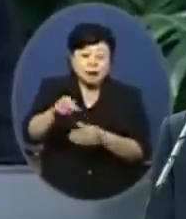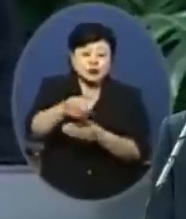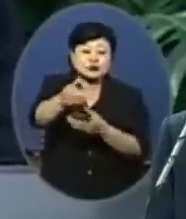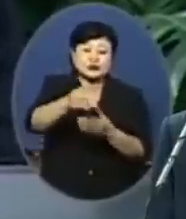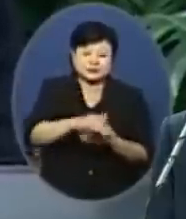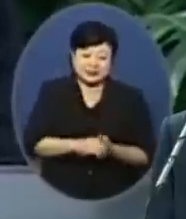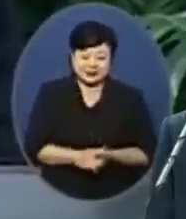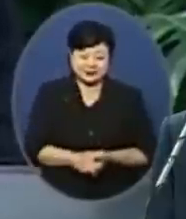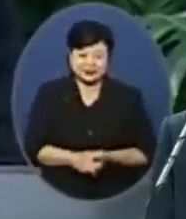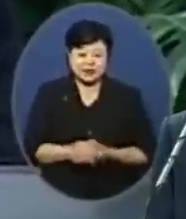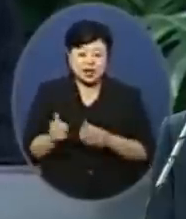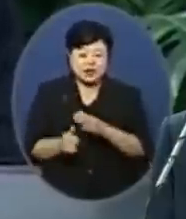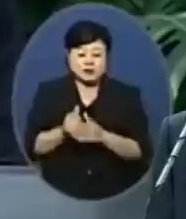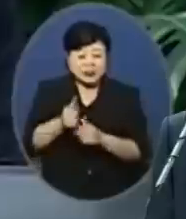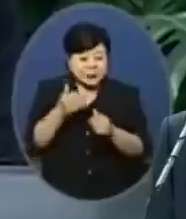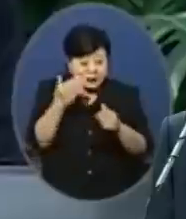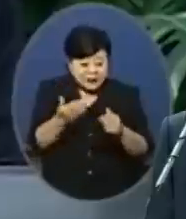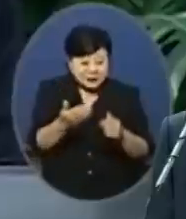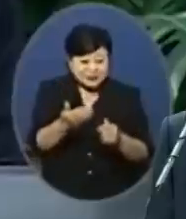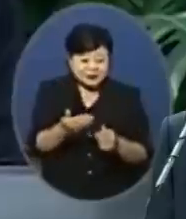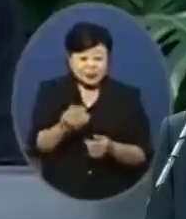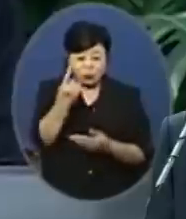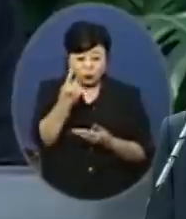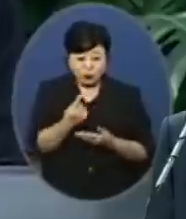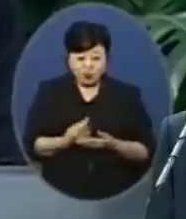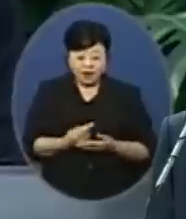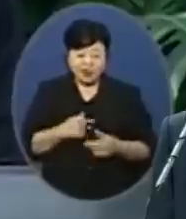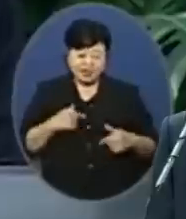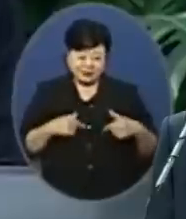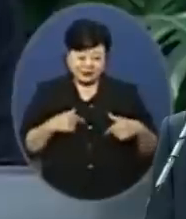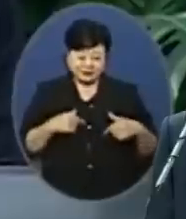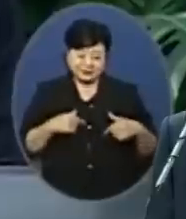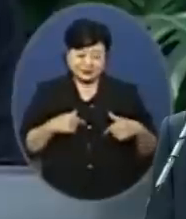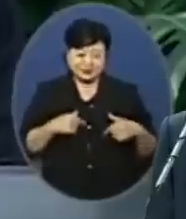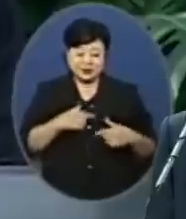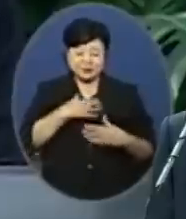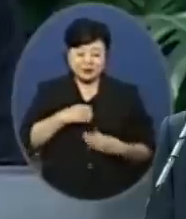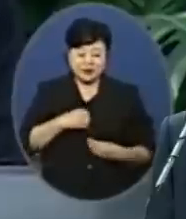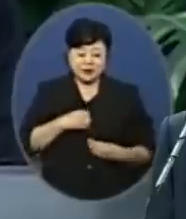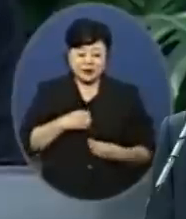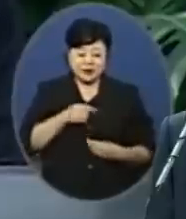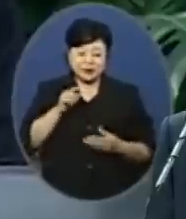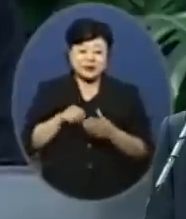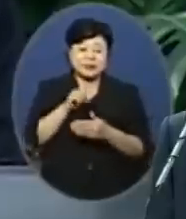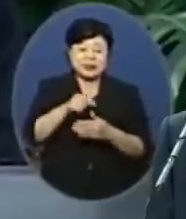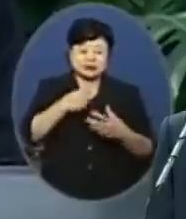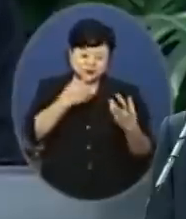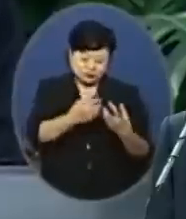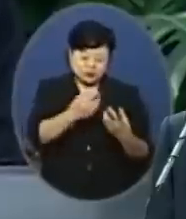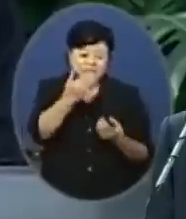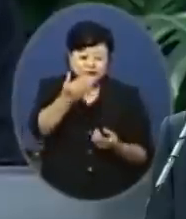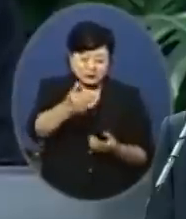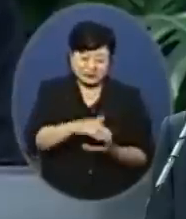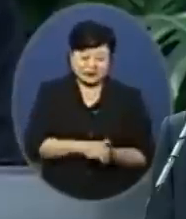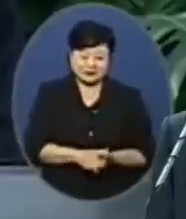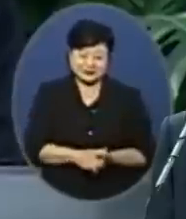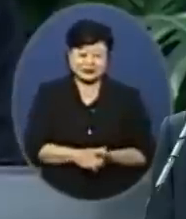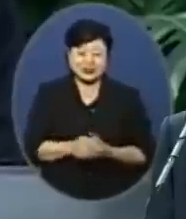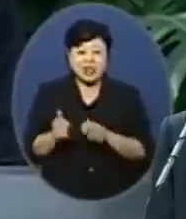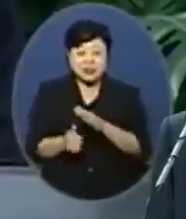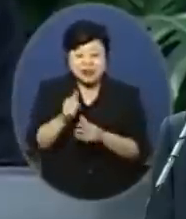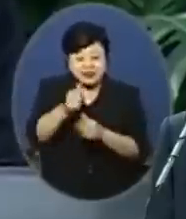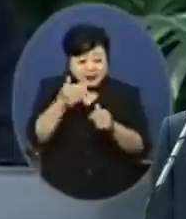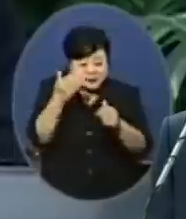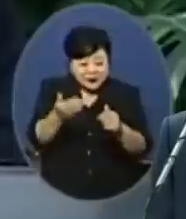부어주시는 것입니다. 소망의 하나님이 와야 기쁨과 평강을 믿음 안에서 충만하게 해주시는 것입니다.